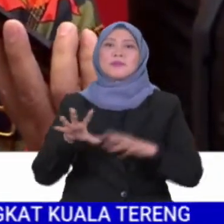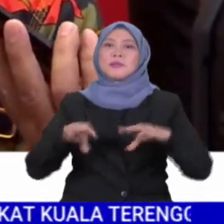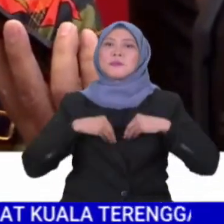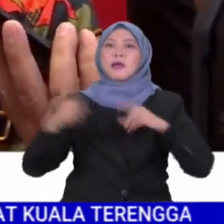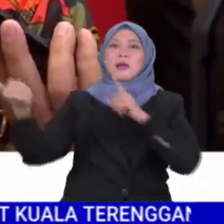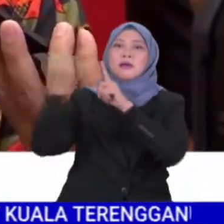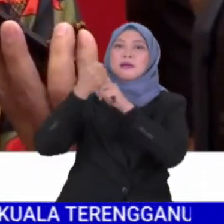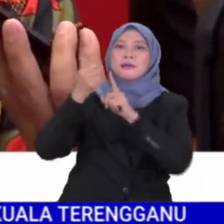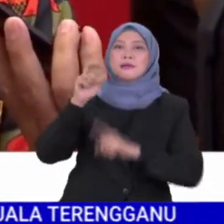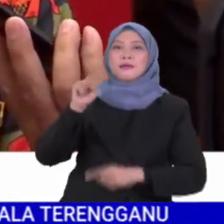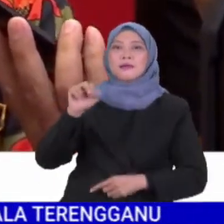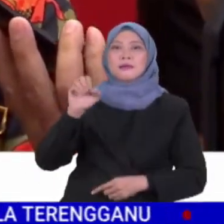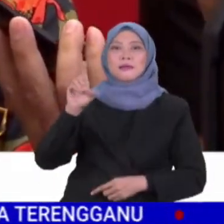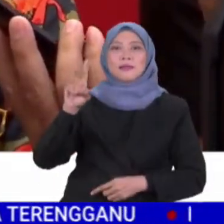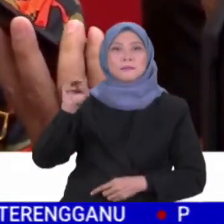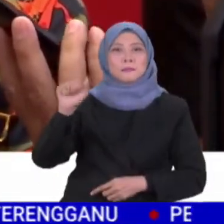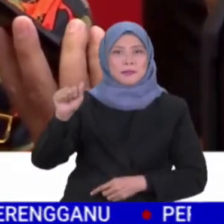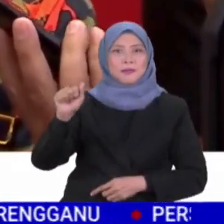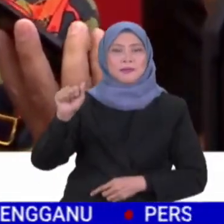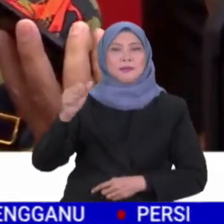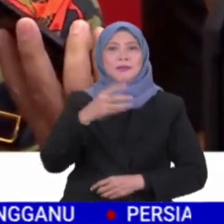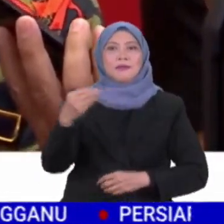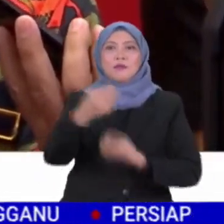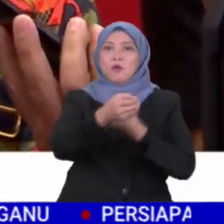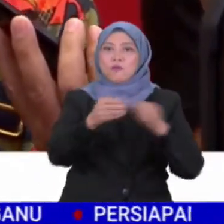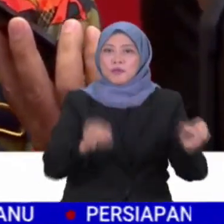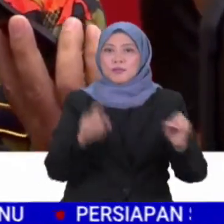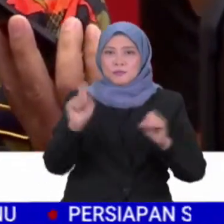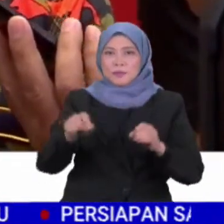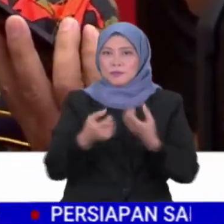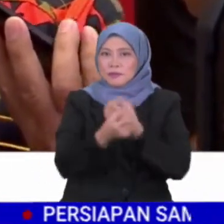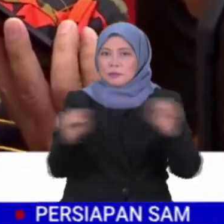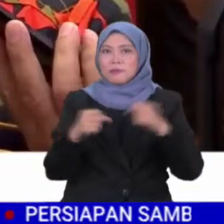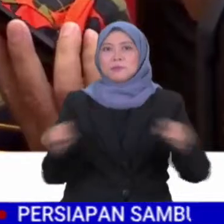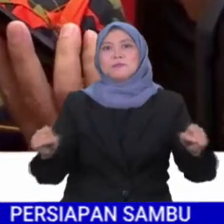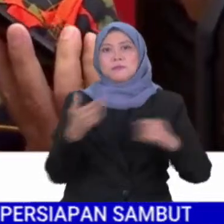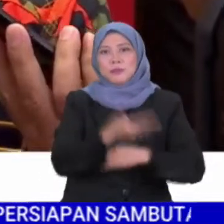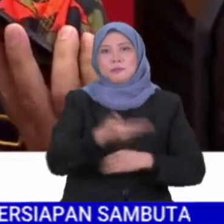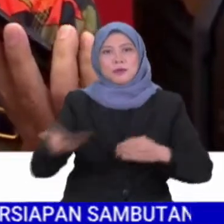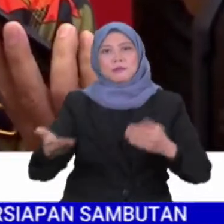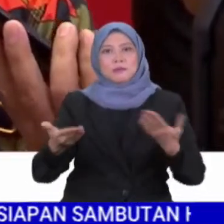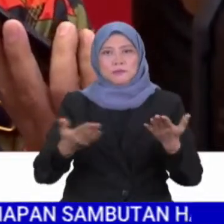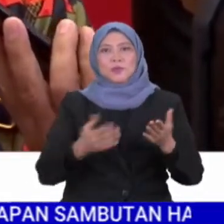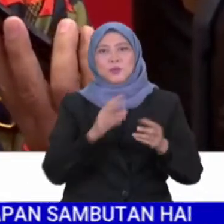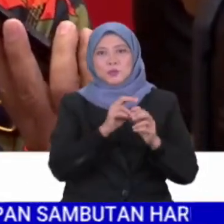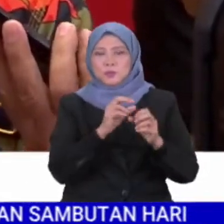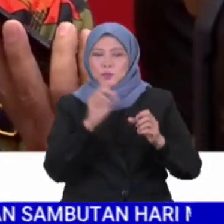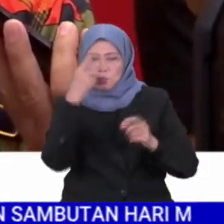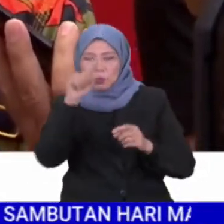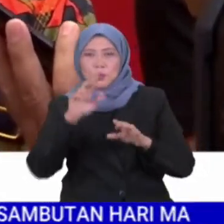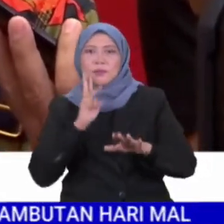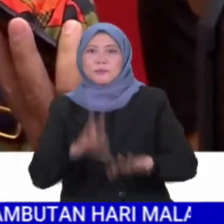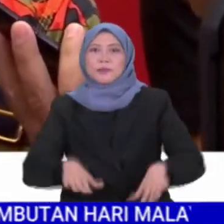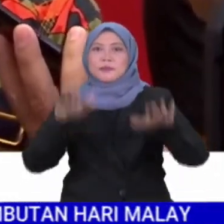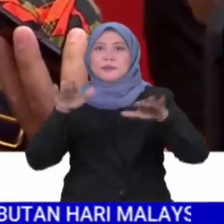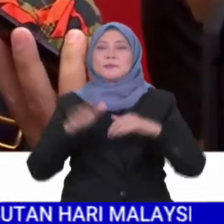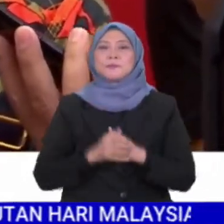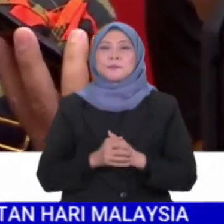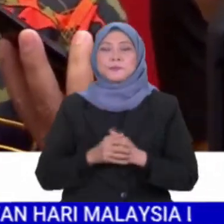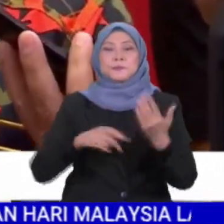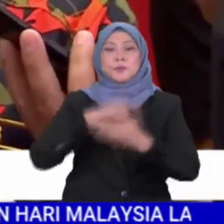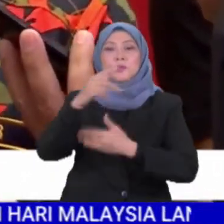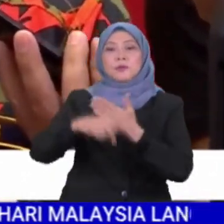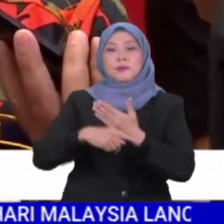arahan daripada NADMA, terima arahan daripada pejabat untuk kita menggerakkan aset. Beliau berkata demikian kepada pemberita selepas program